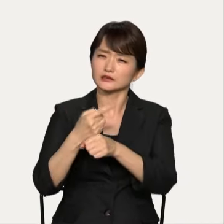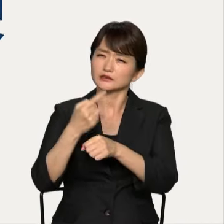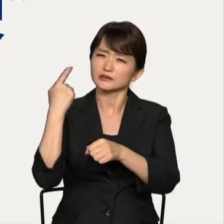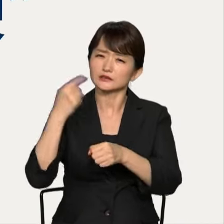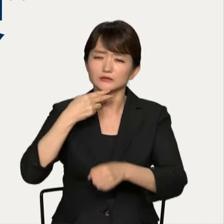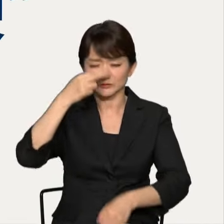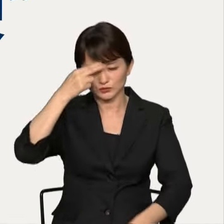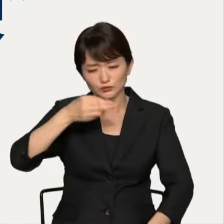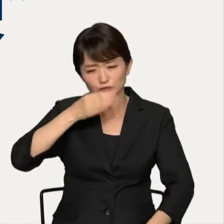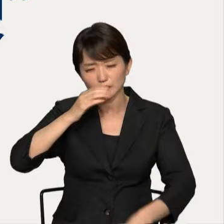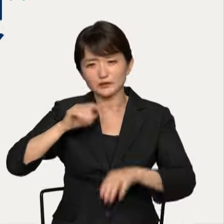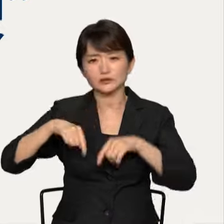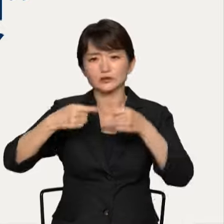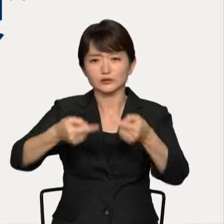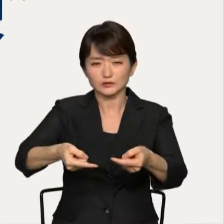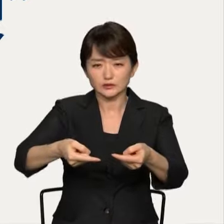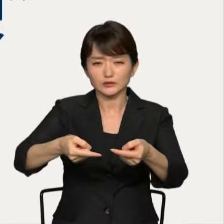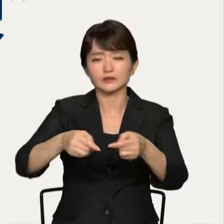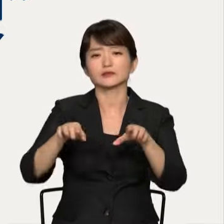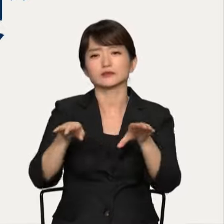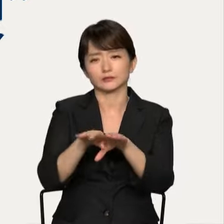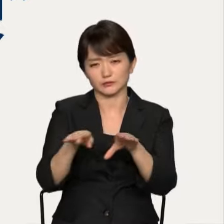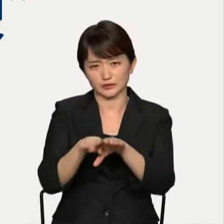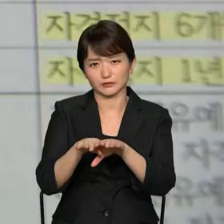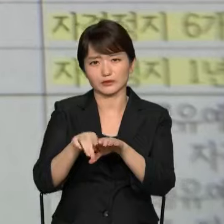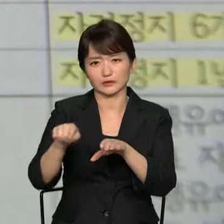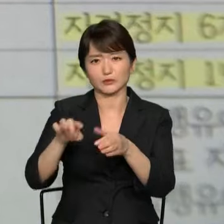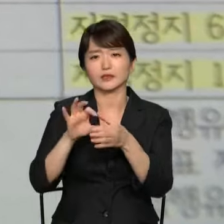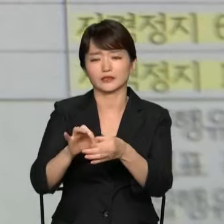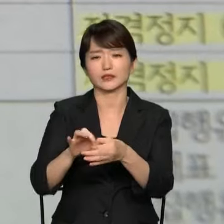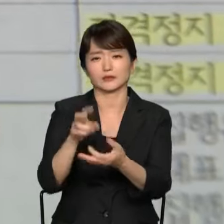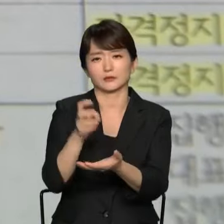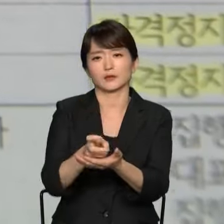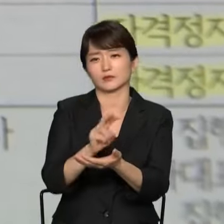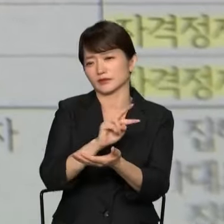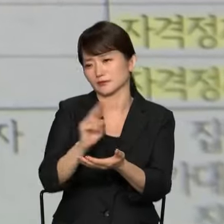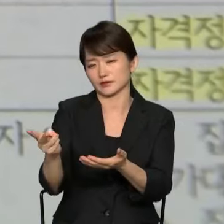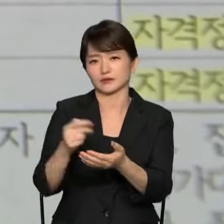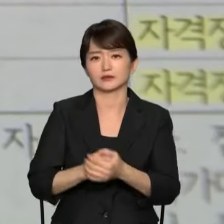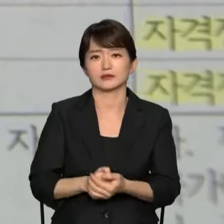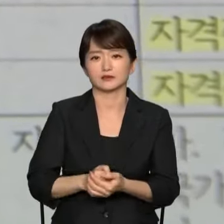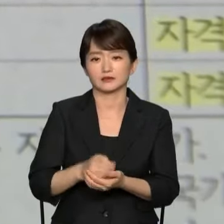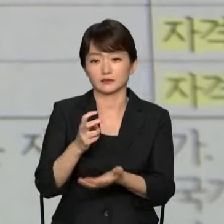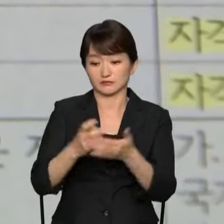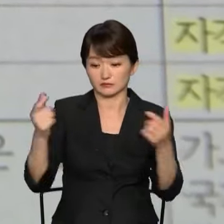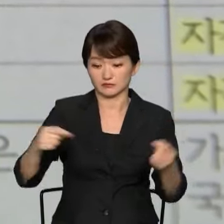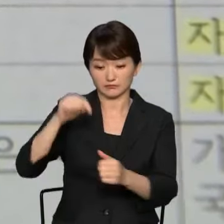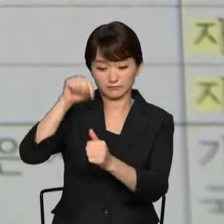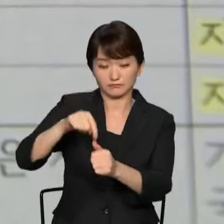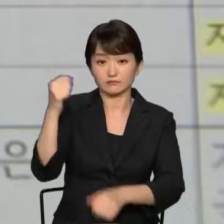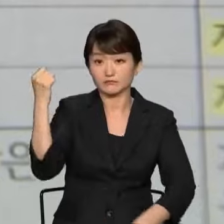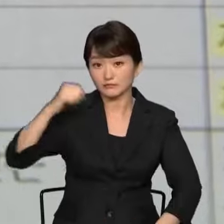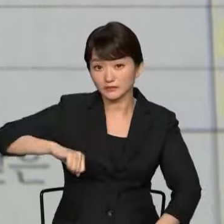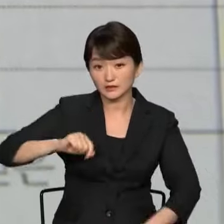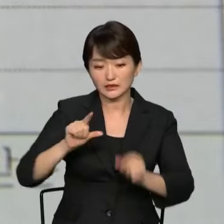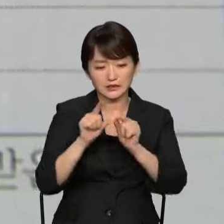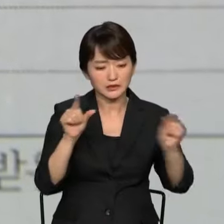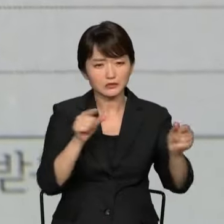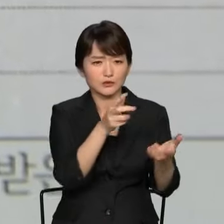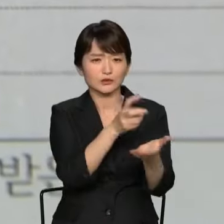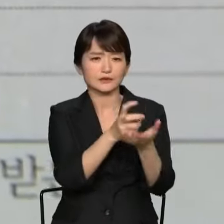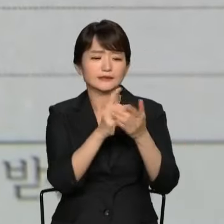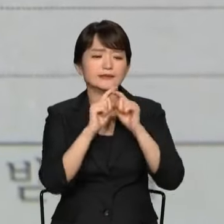불참한 선수를 계기로 재정비한 것이란 입장을 냈습니다 다만 정당한 지시에 불응한 자 등 일부 조항은 지나치게